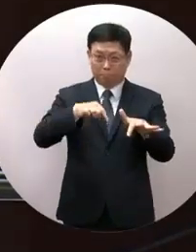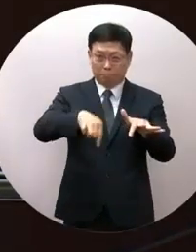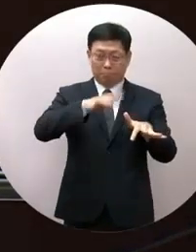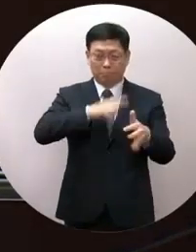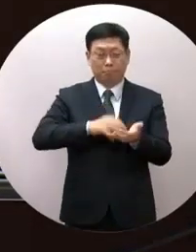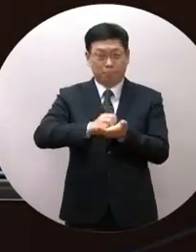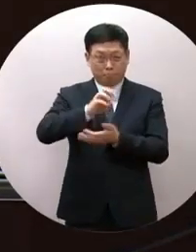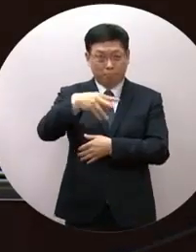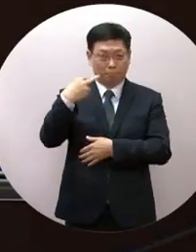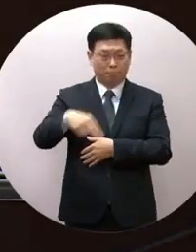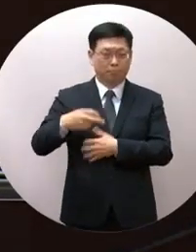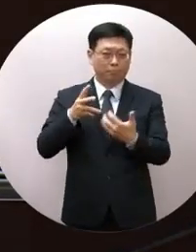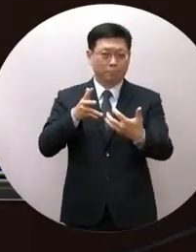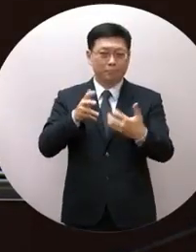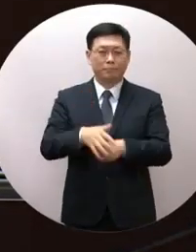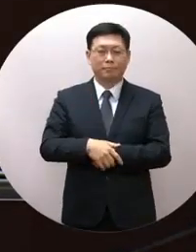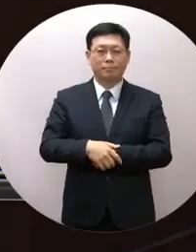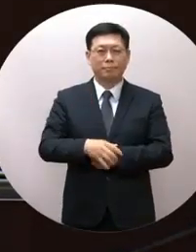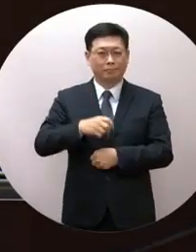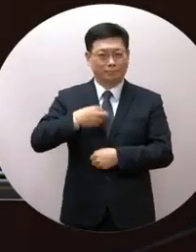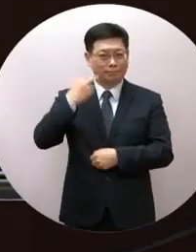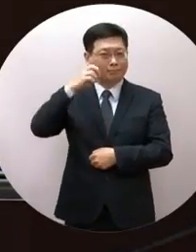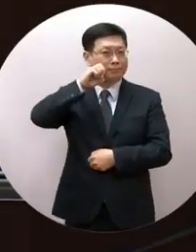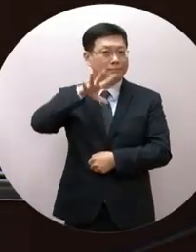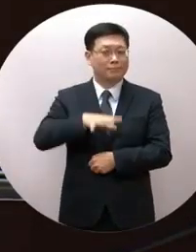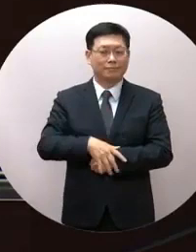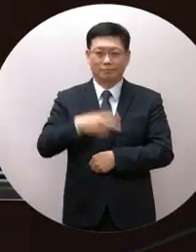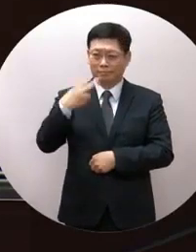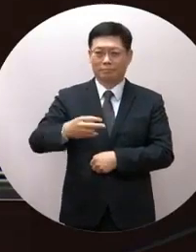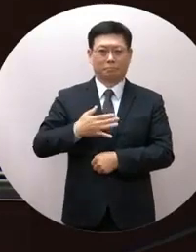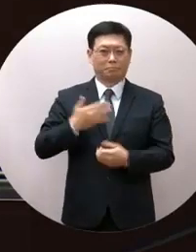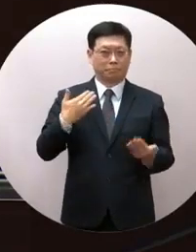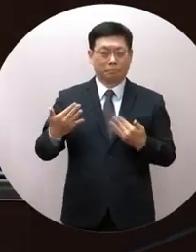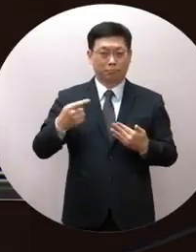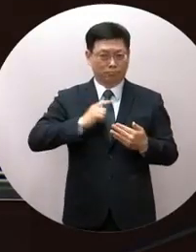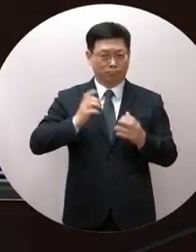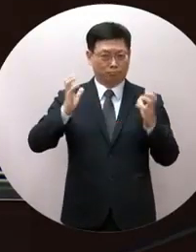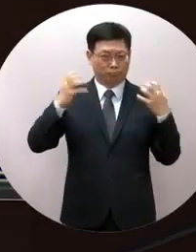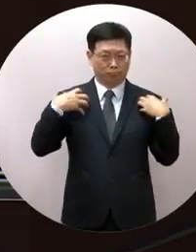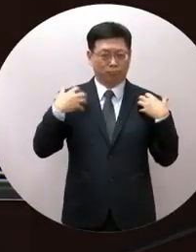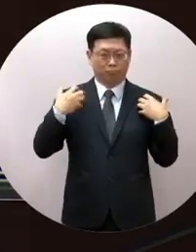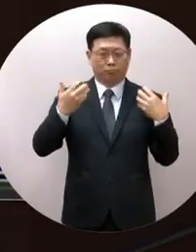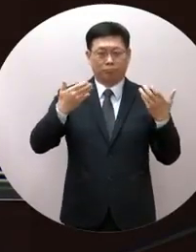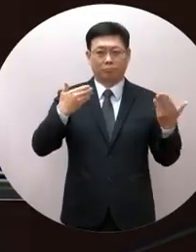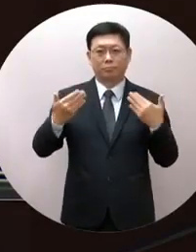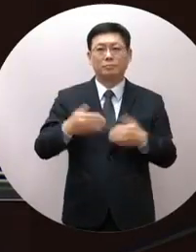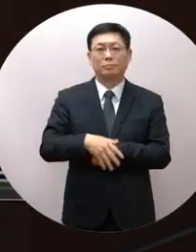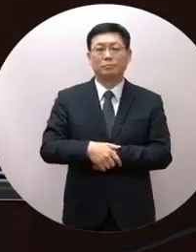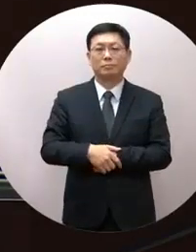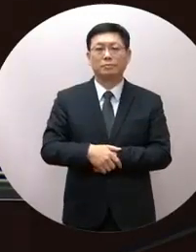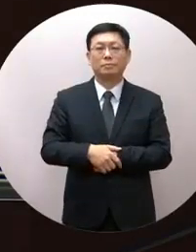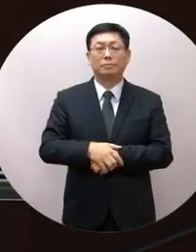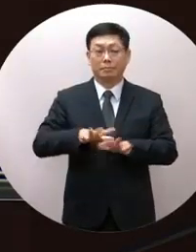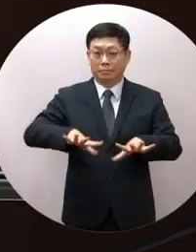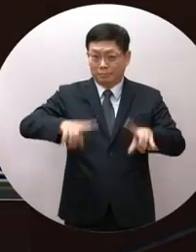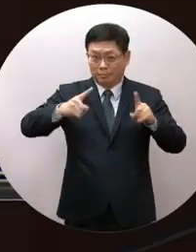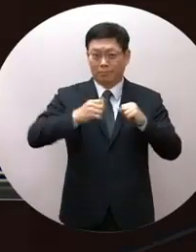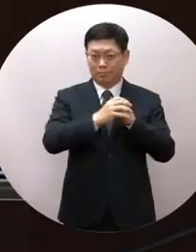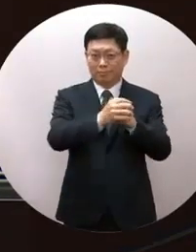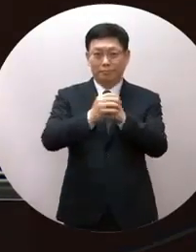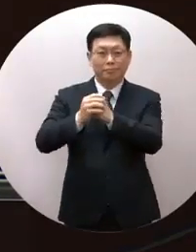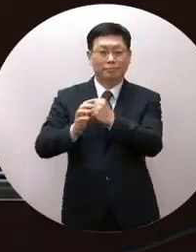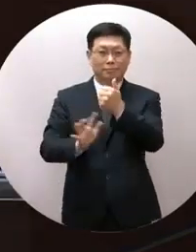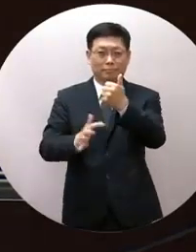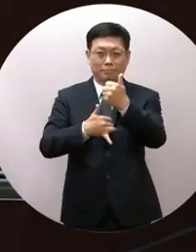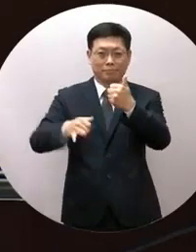政报告并备询，深感荣幸，也知道责任重大。首先要恭喜各